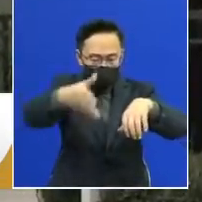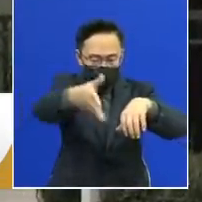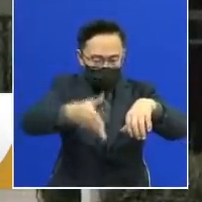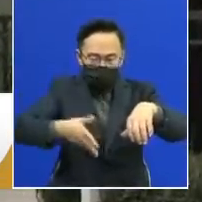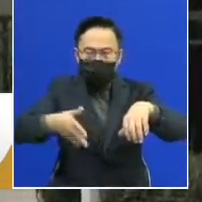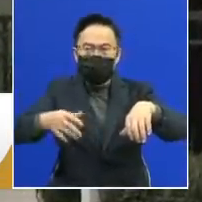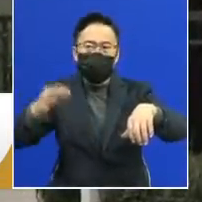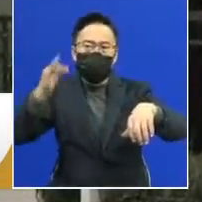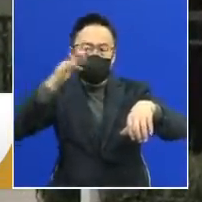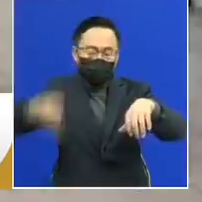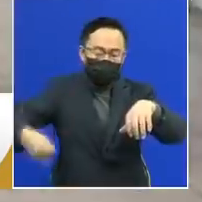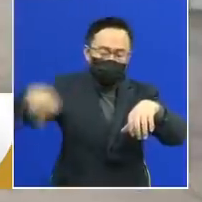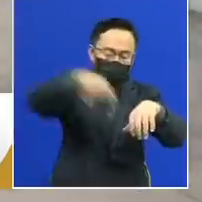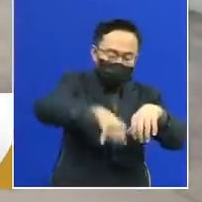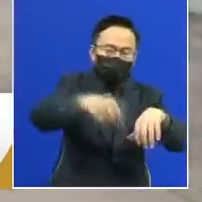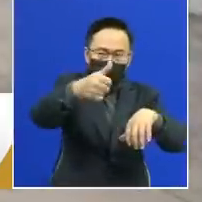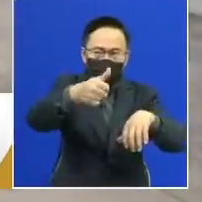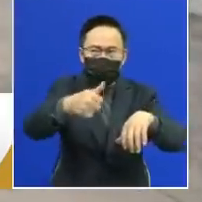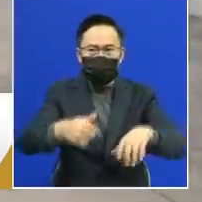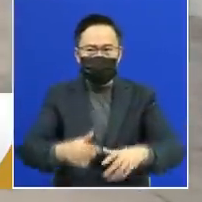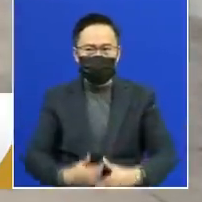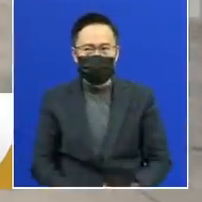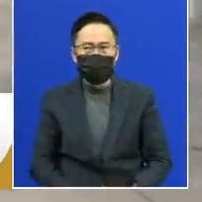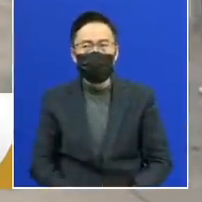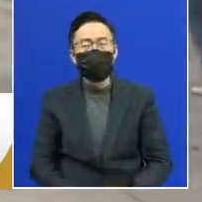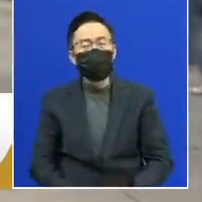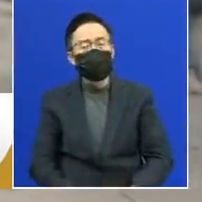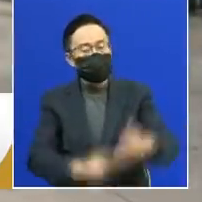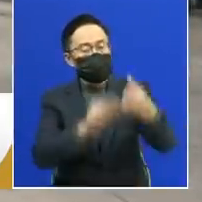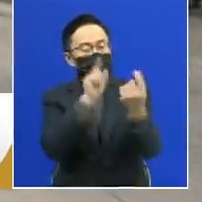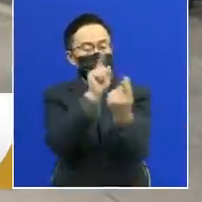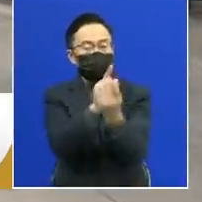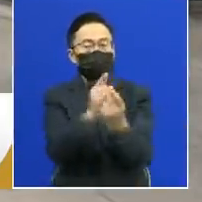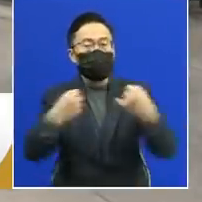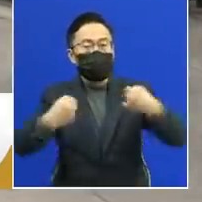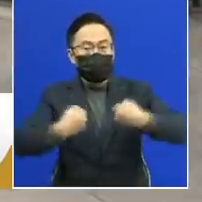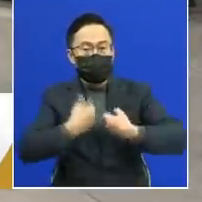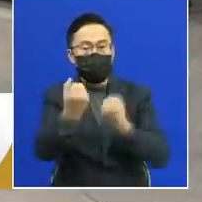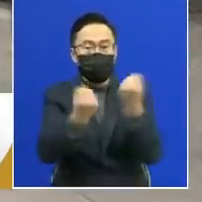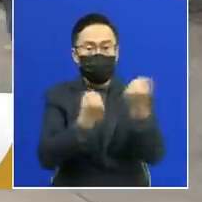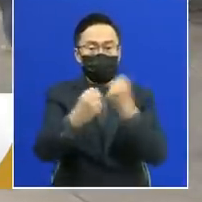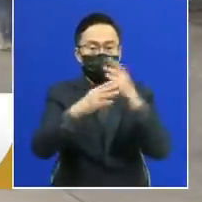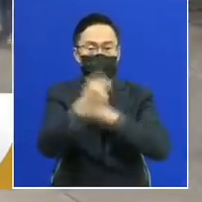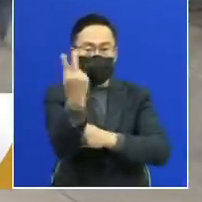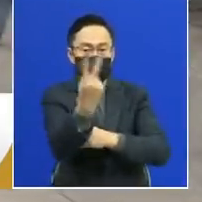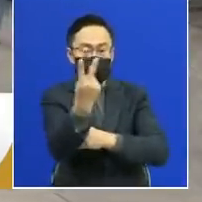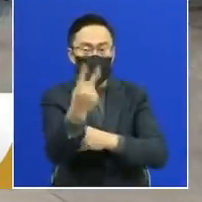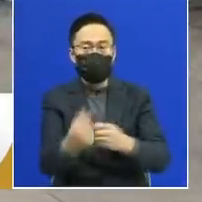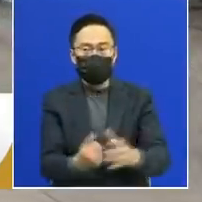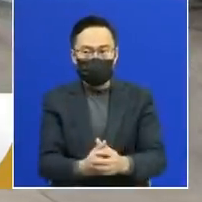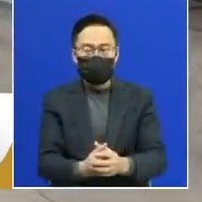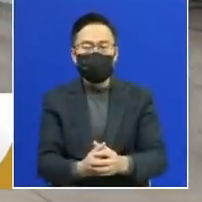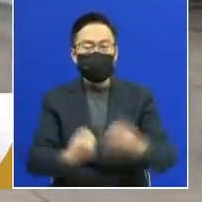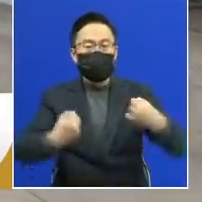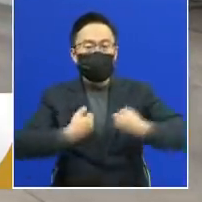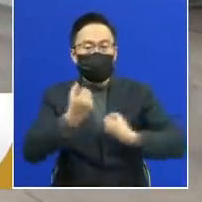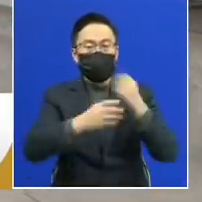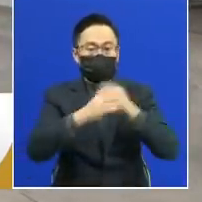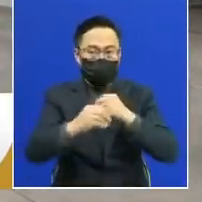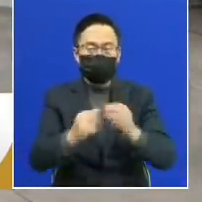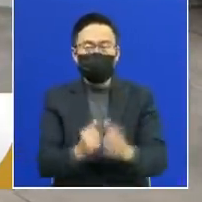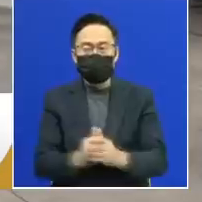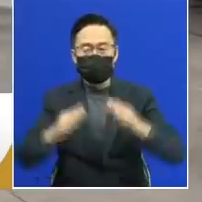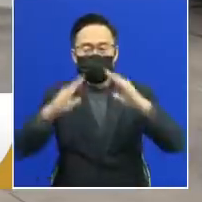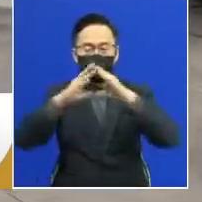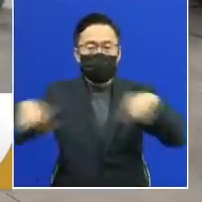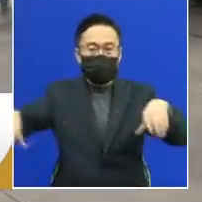าเอาคนแรกกันก่อนเราคุยกับคุณหยกเจ้าของรถคุณหยกเจ้าของรถเนี่ยเขาก็เปิดใจว่าจริงๆแล้วเขากับคนที่เป็น